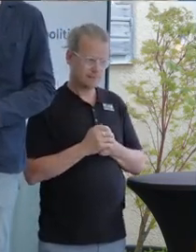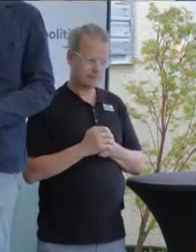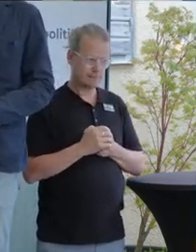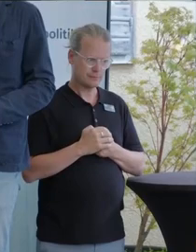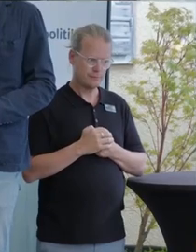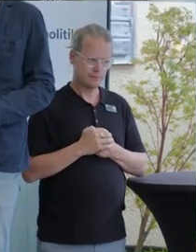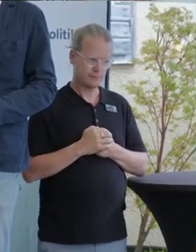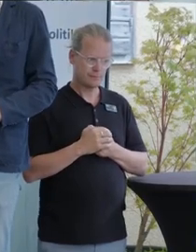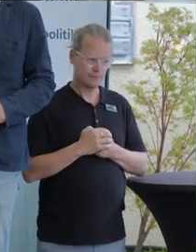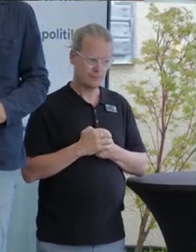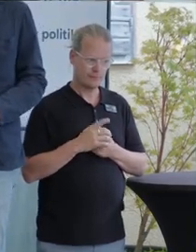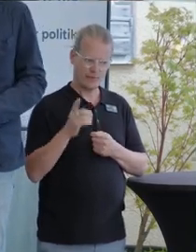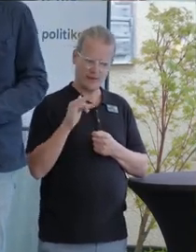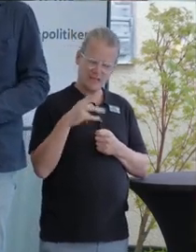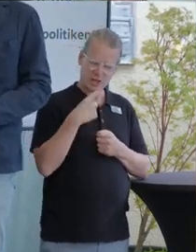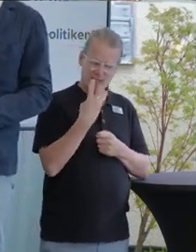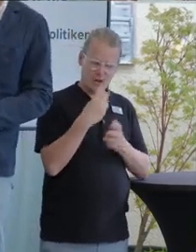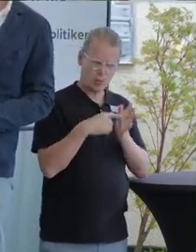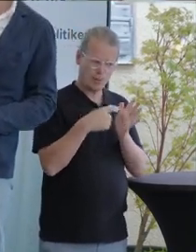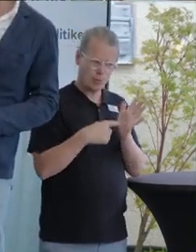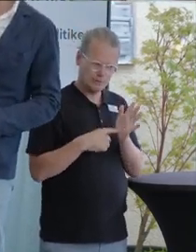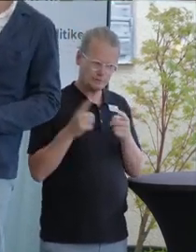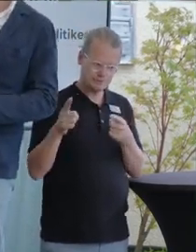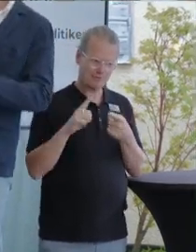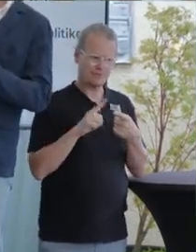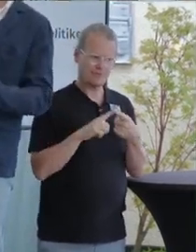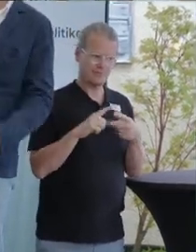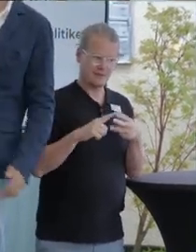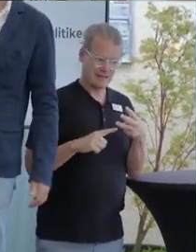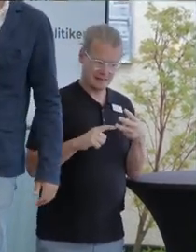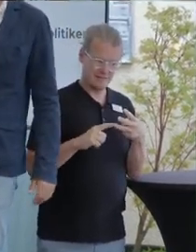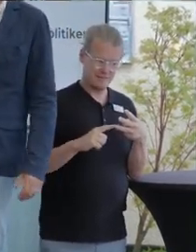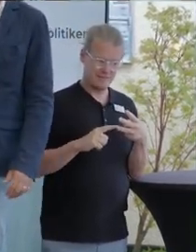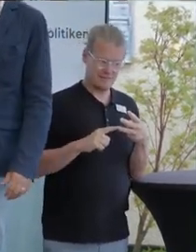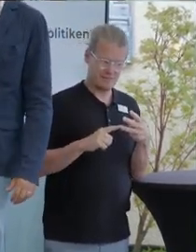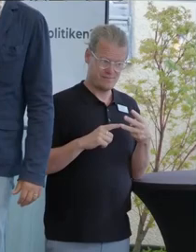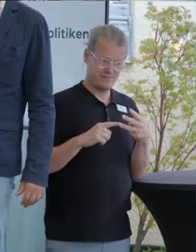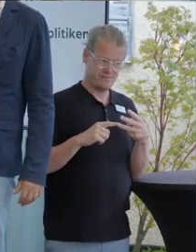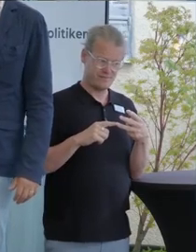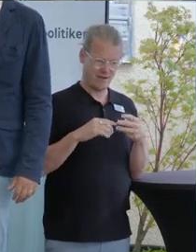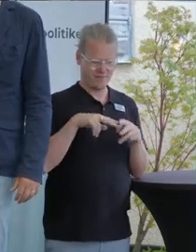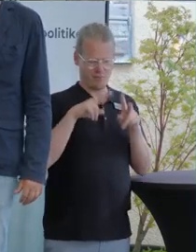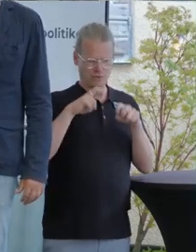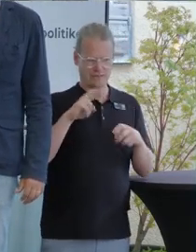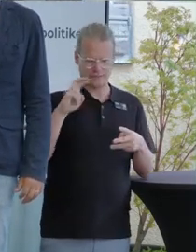Ja. Ja, men jag tänkte mig att det finns tre områden utifrån ett forskarperspektiv. Dels är det då tillgängligheten